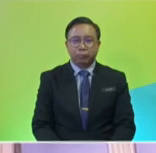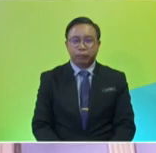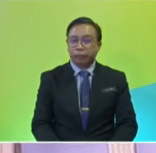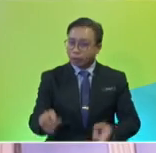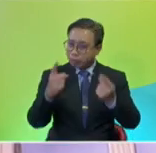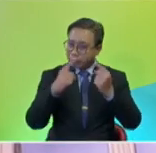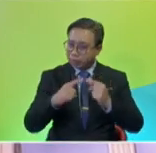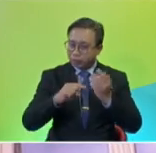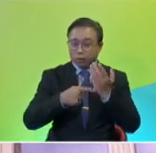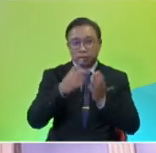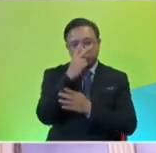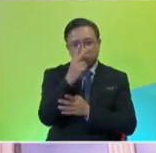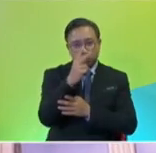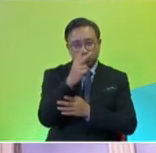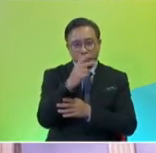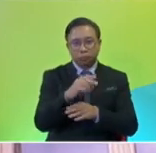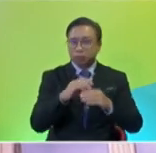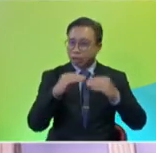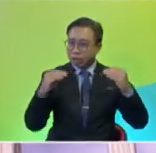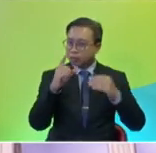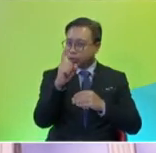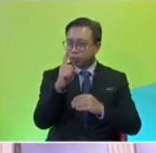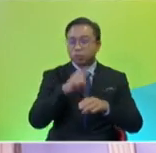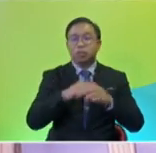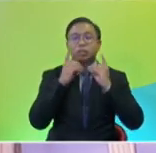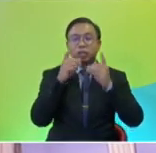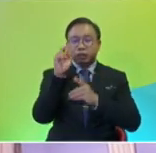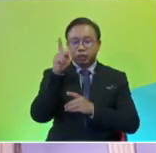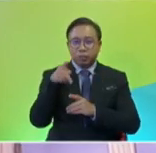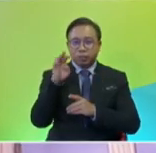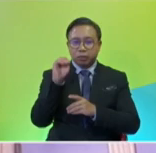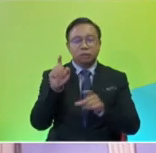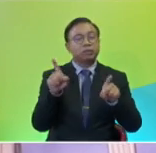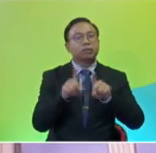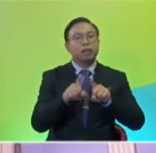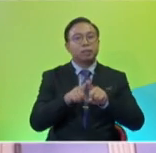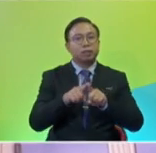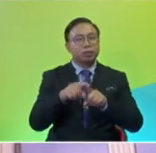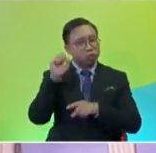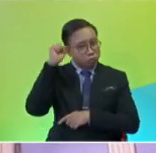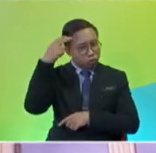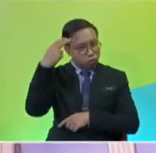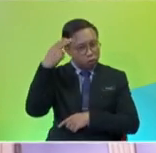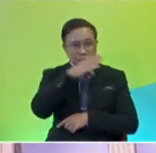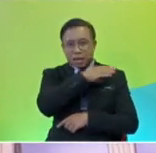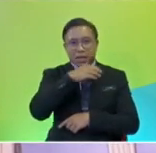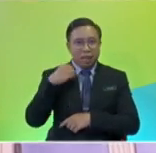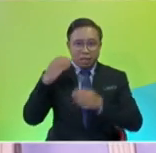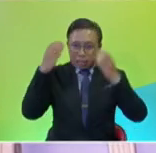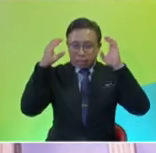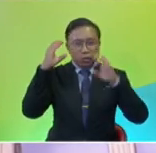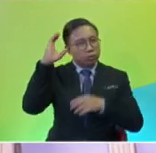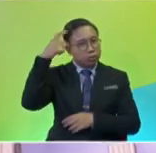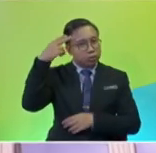Kembali semula menonton slot tahap 1 di Didik TV KPM bersama dengan saya Sean Steven dan juga Cikgu